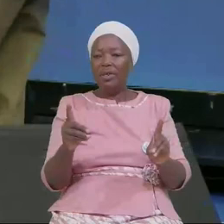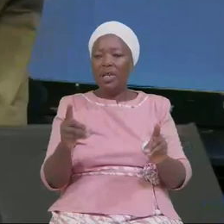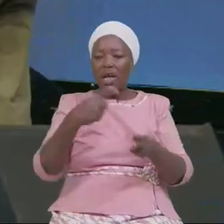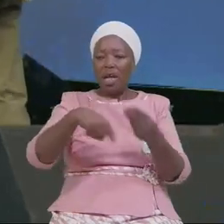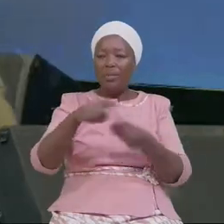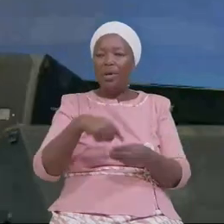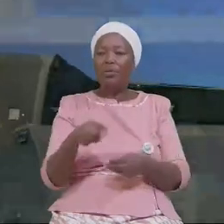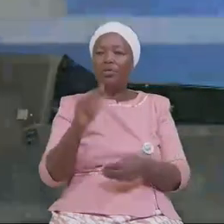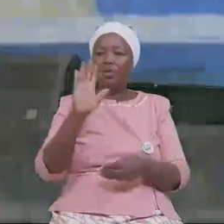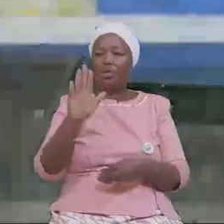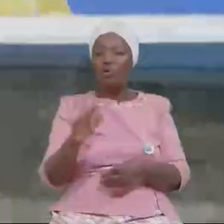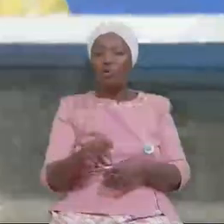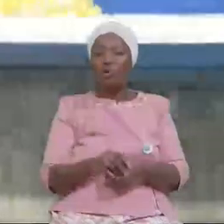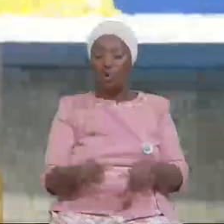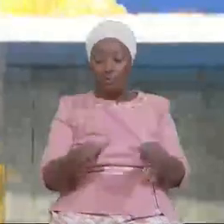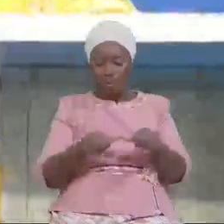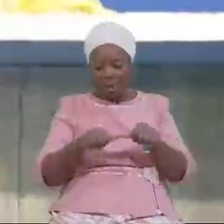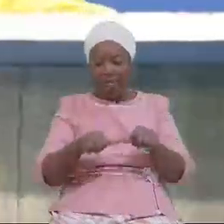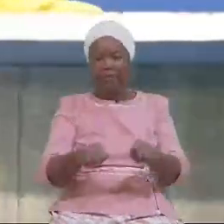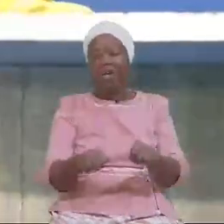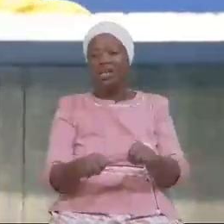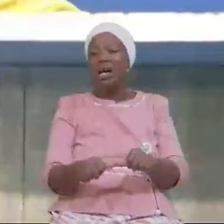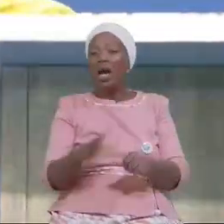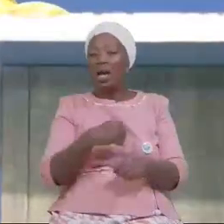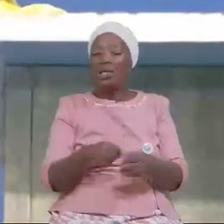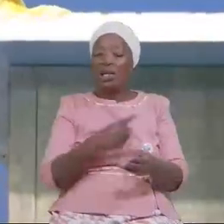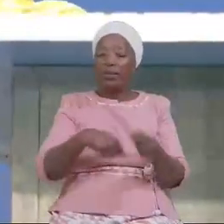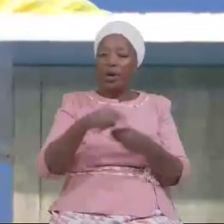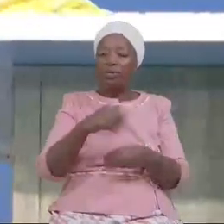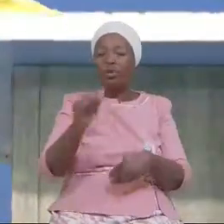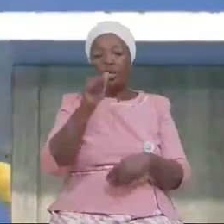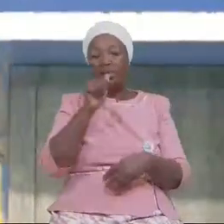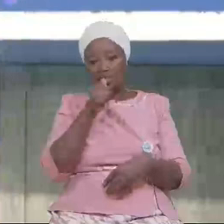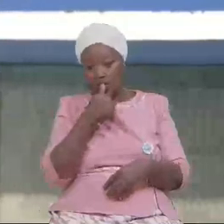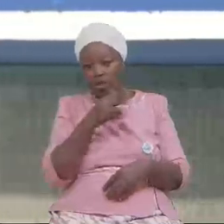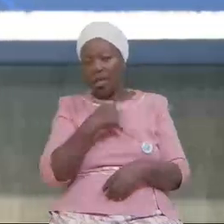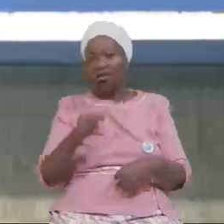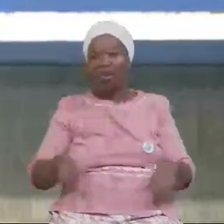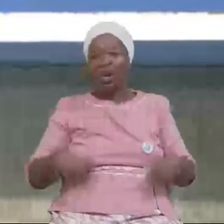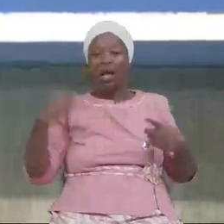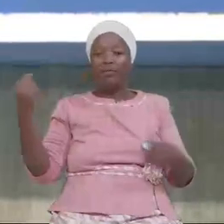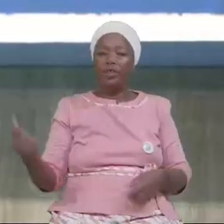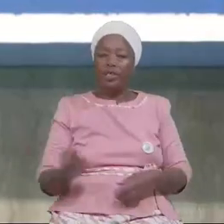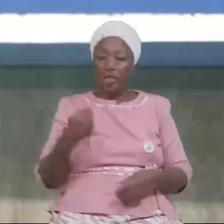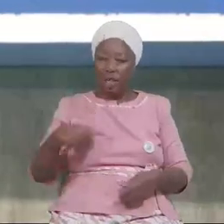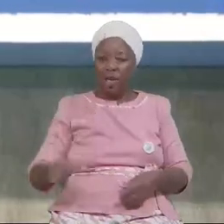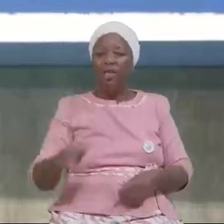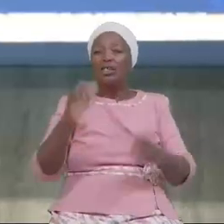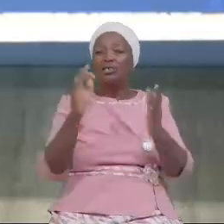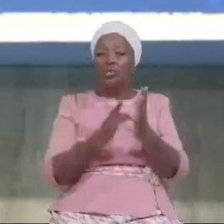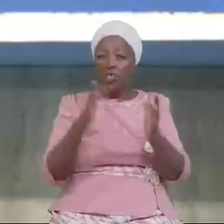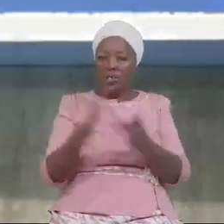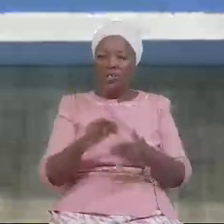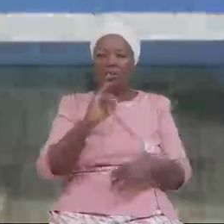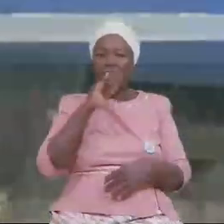ta délivrance, de ta persévérance, au sujet de la vie éternelle, Jésus